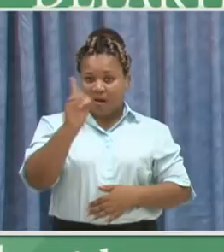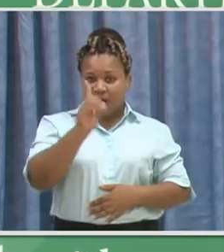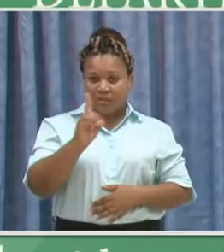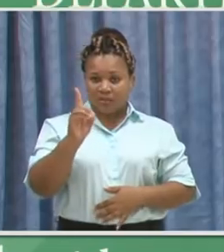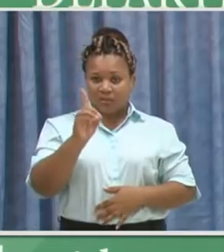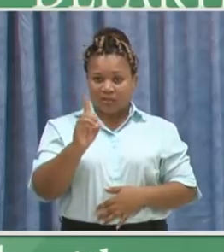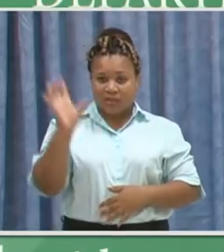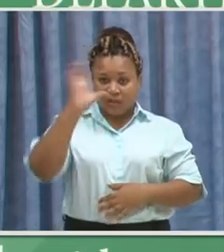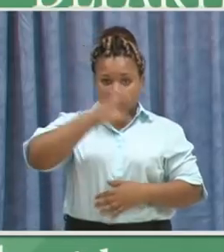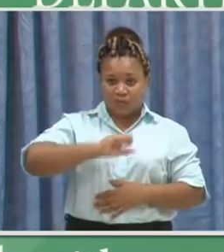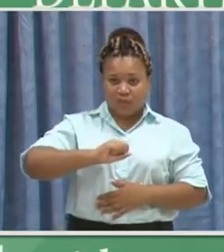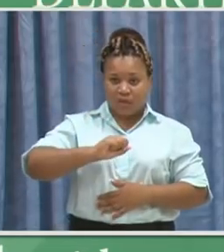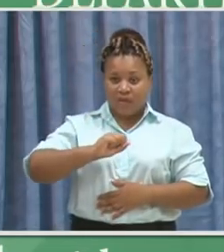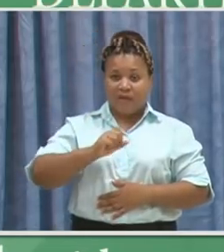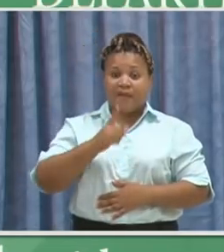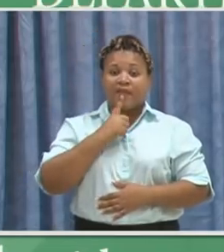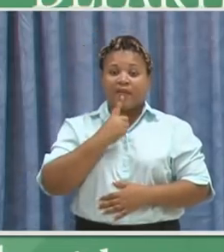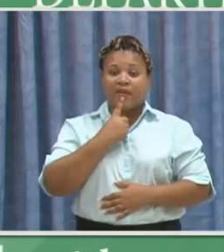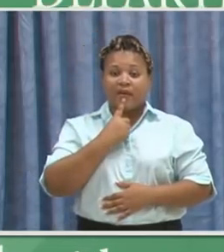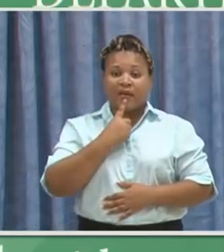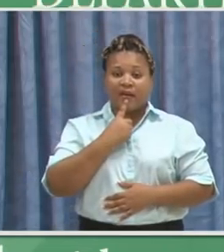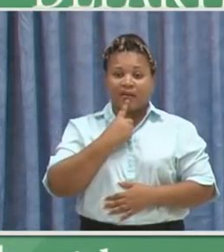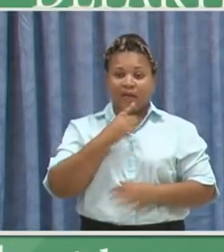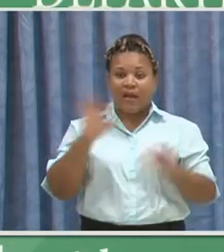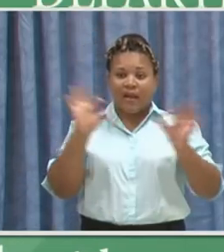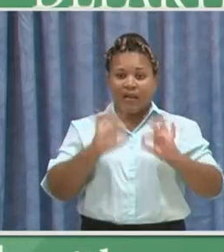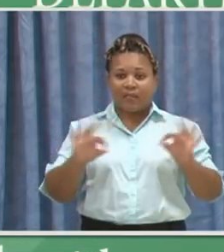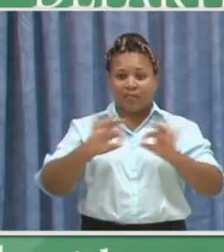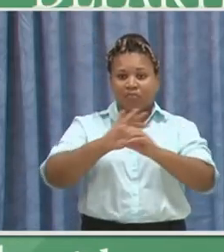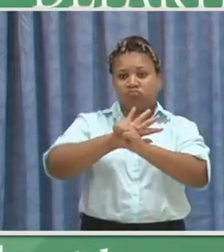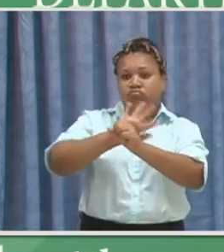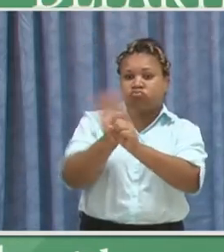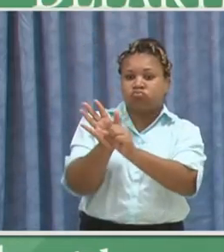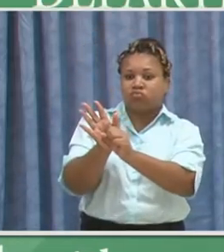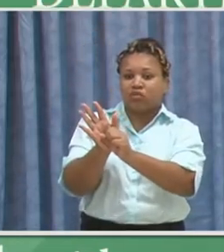annoncer qu'il n'y a pas aucun nouveau cas et nous pouvons capables